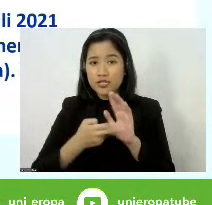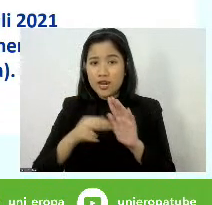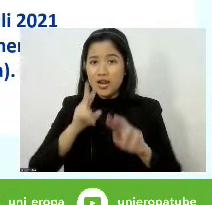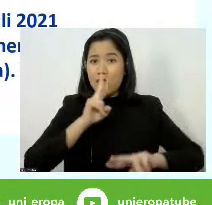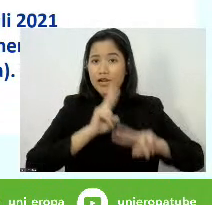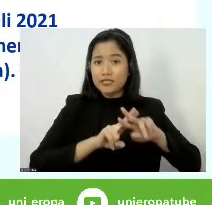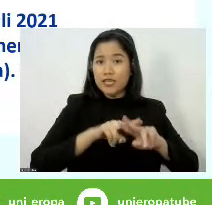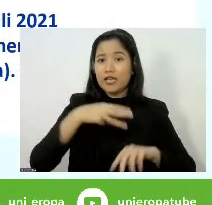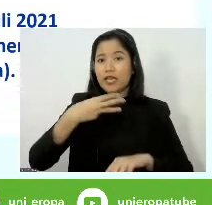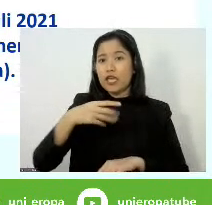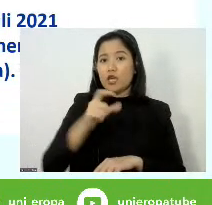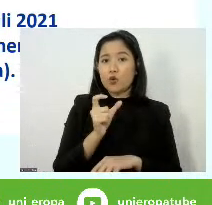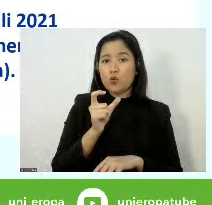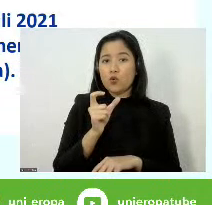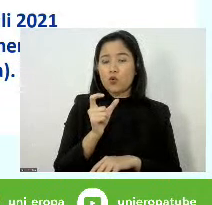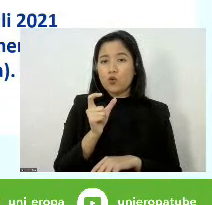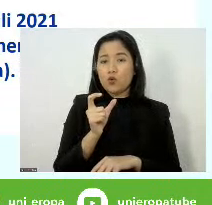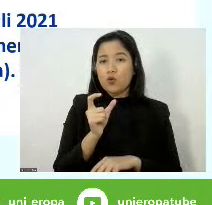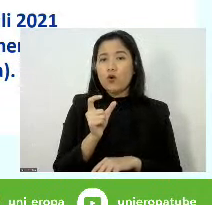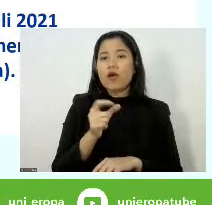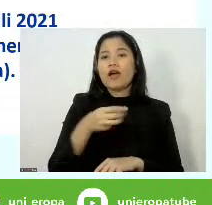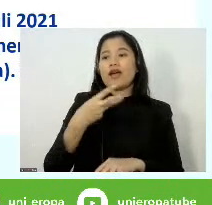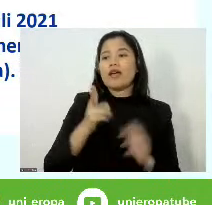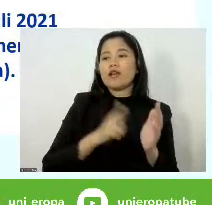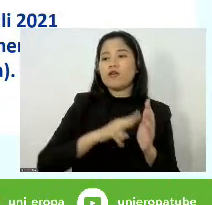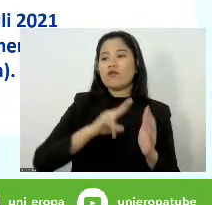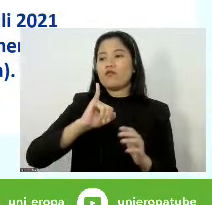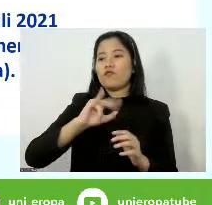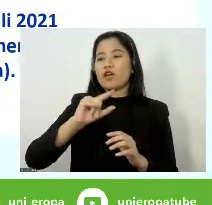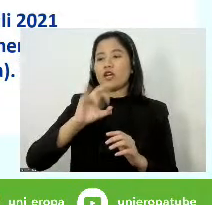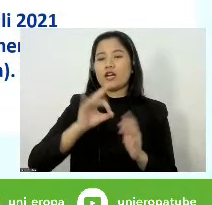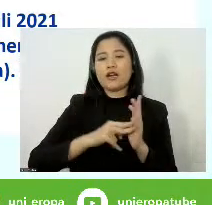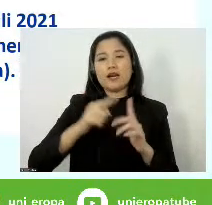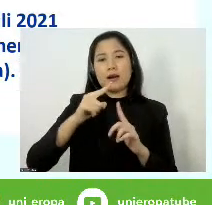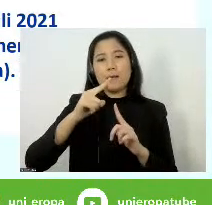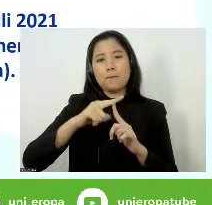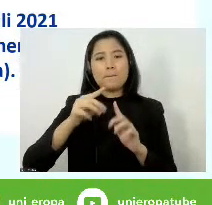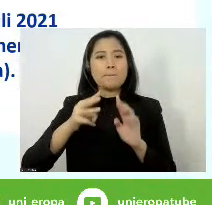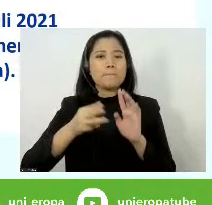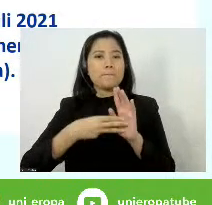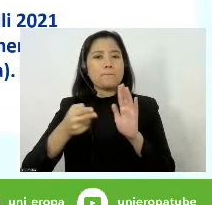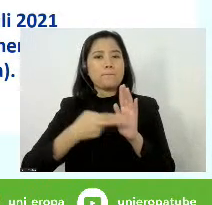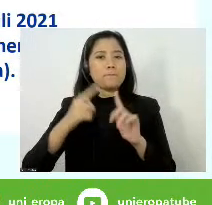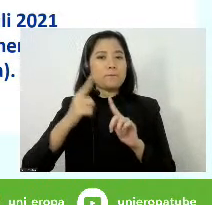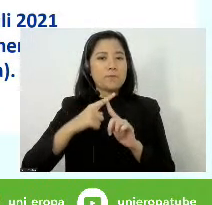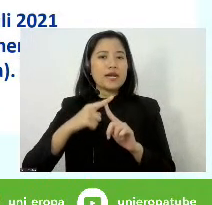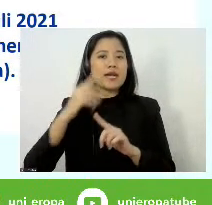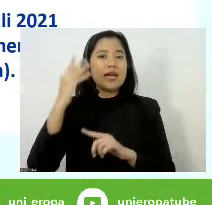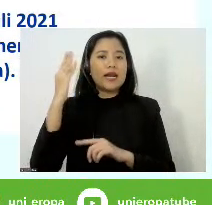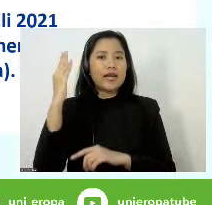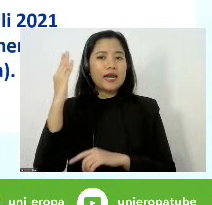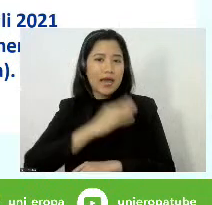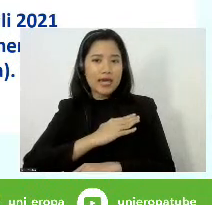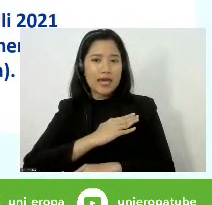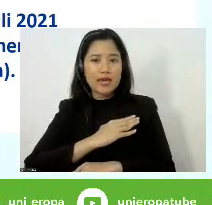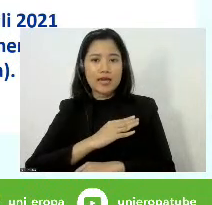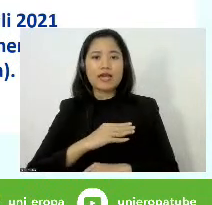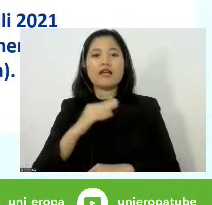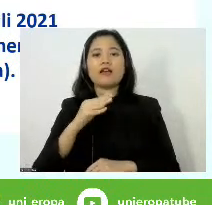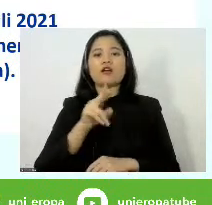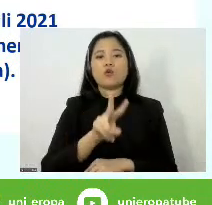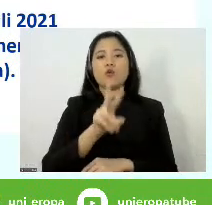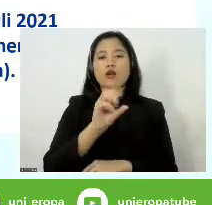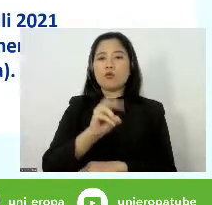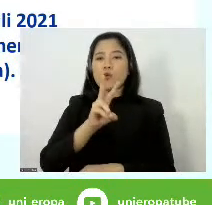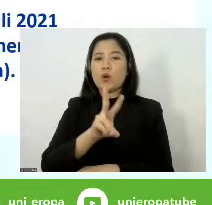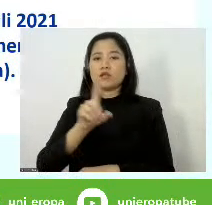you infer Monday 20217 rasa jadi tieto listriknya deh nanti kita